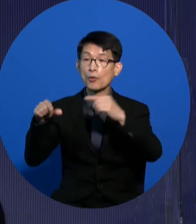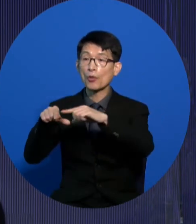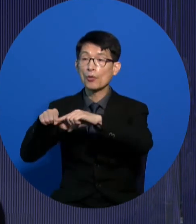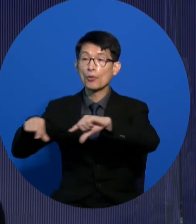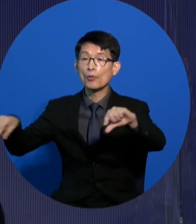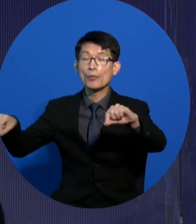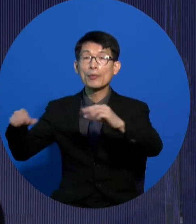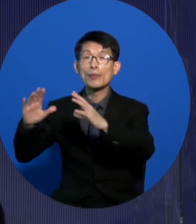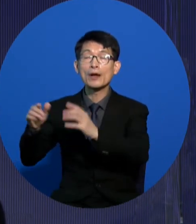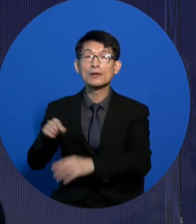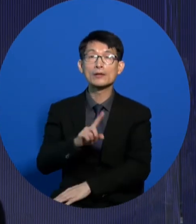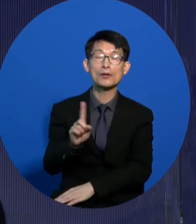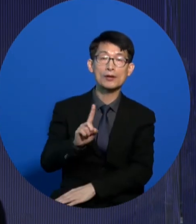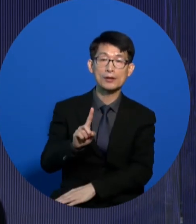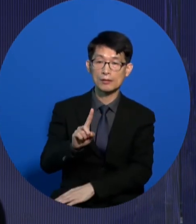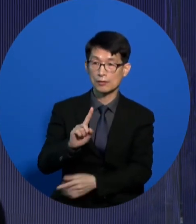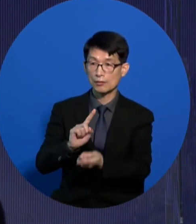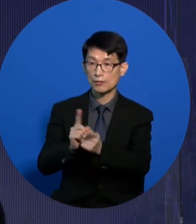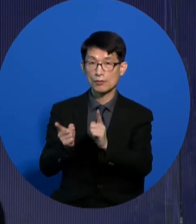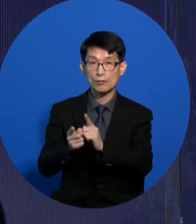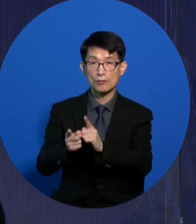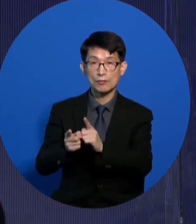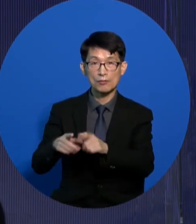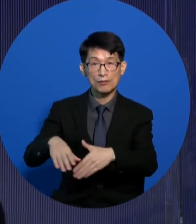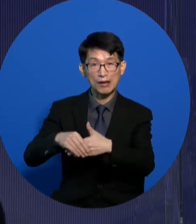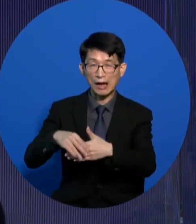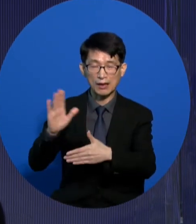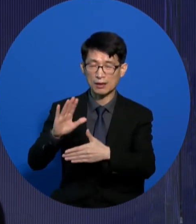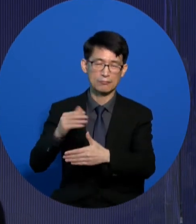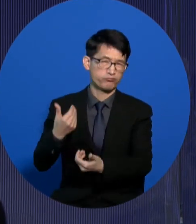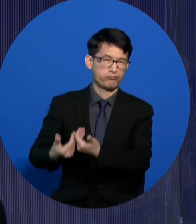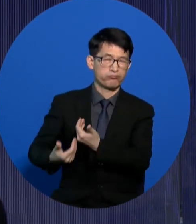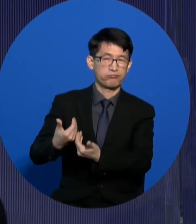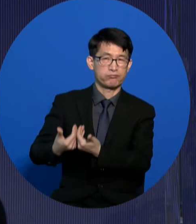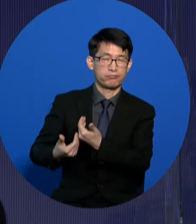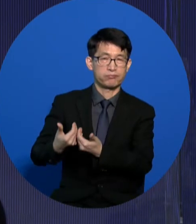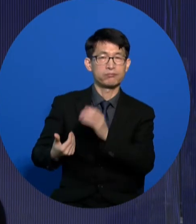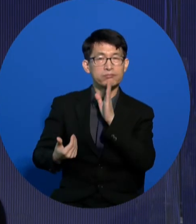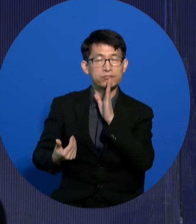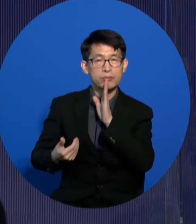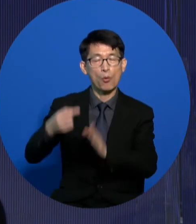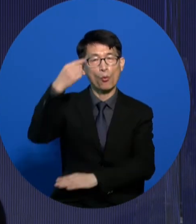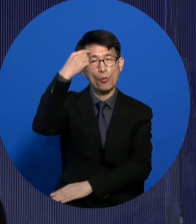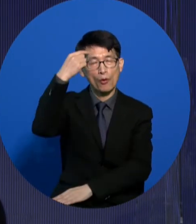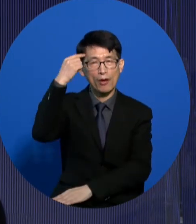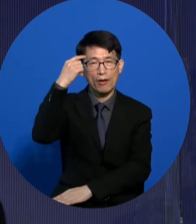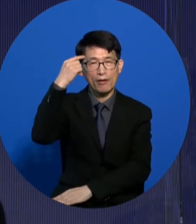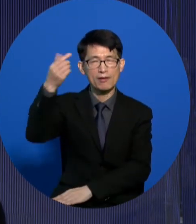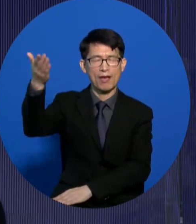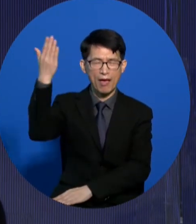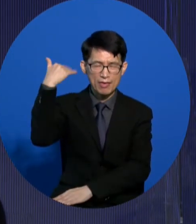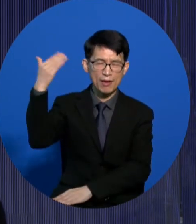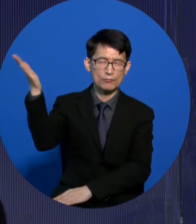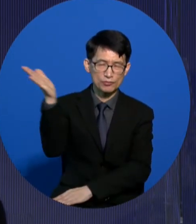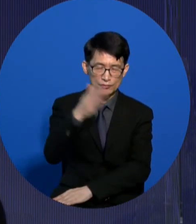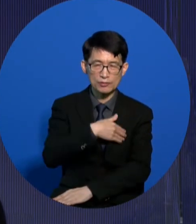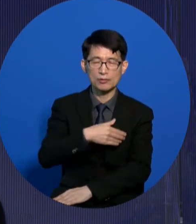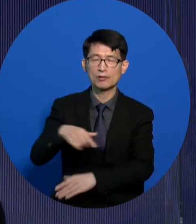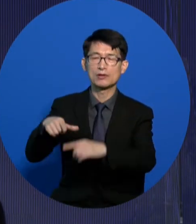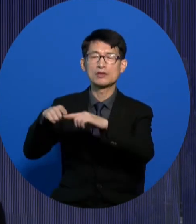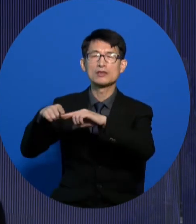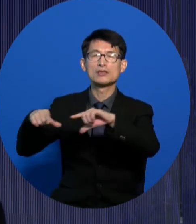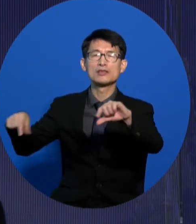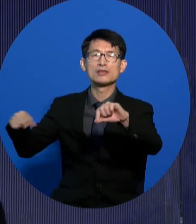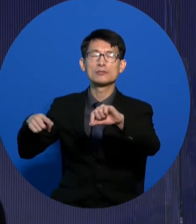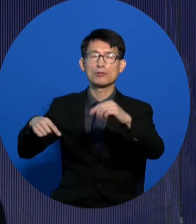않았지만 지금 3세대, 4세대가 흐르더라도 일본에 대한 인식은 상당히